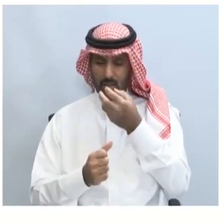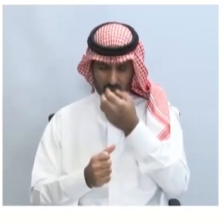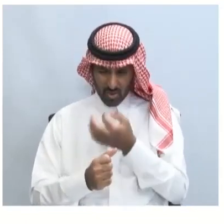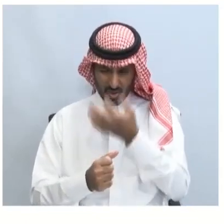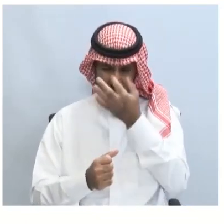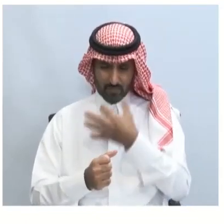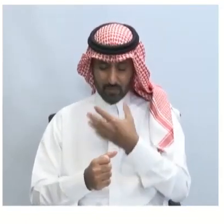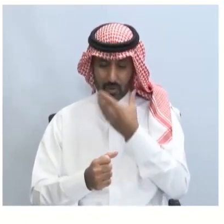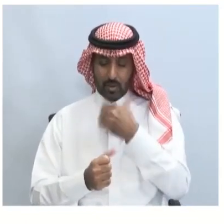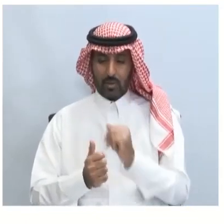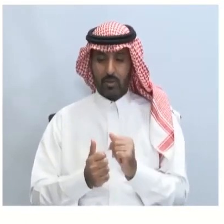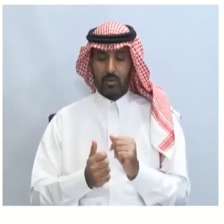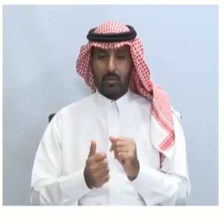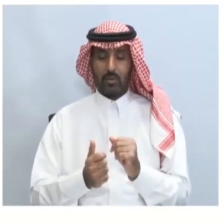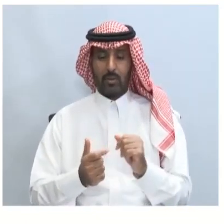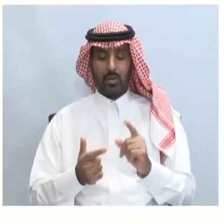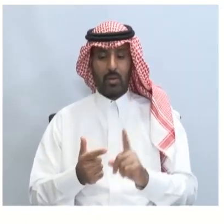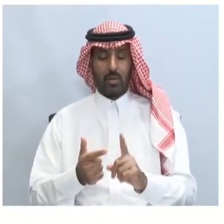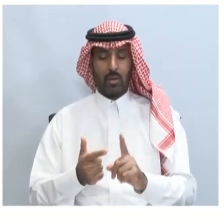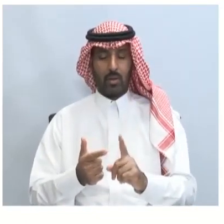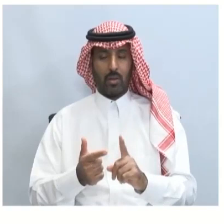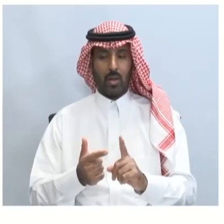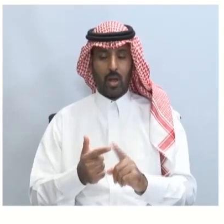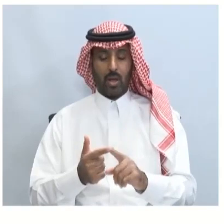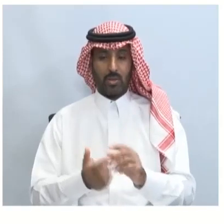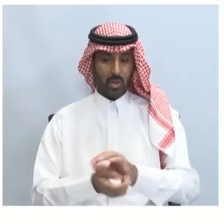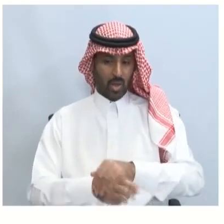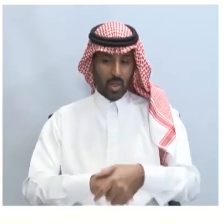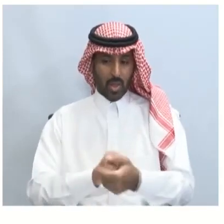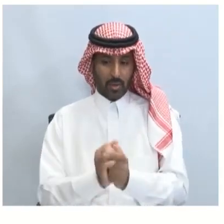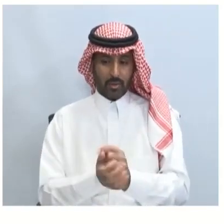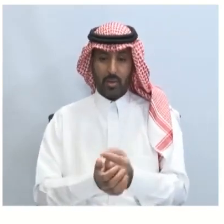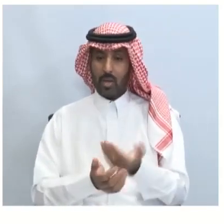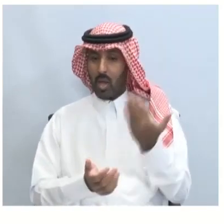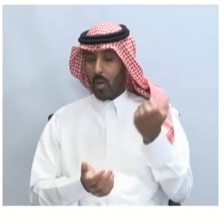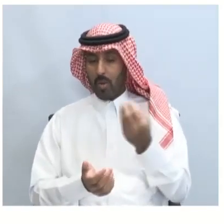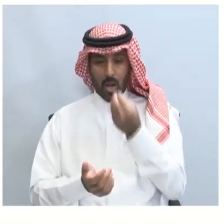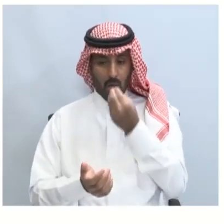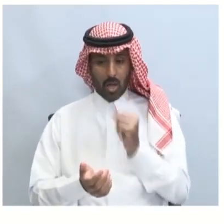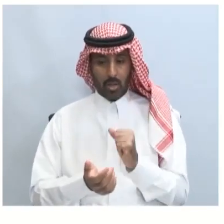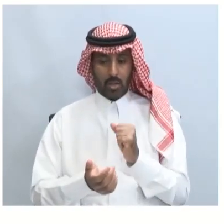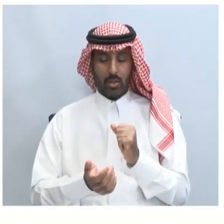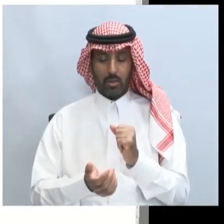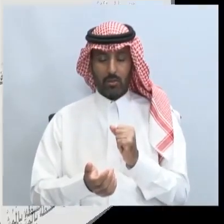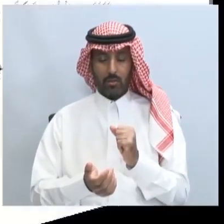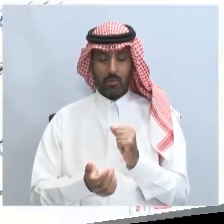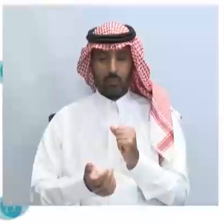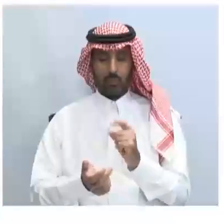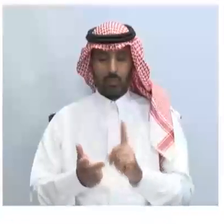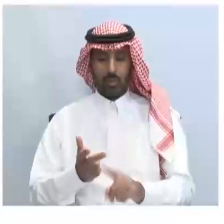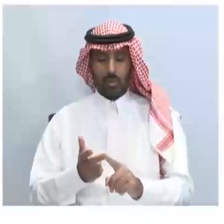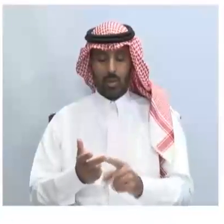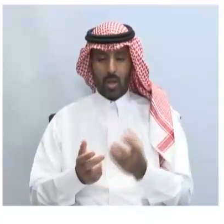المنديل لنظافه انفي وان انني اغسل اليدين قبل الاكل لحتى يجنبني التلوث